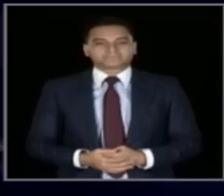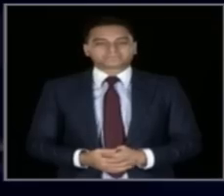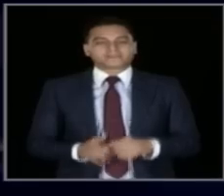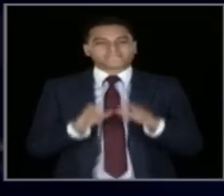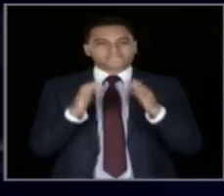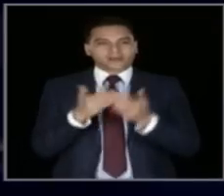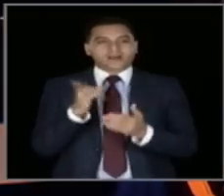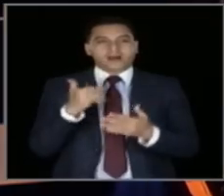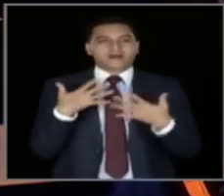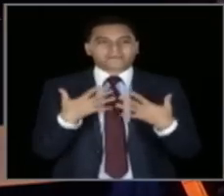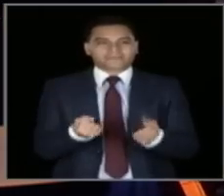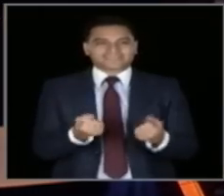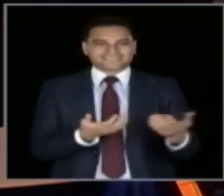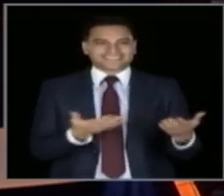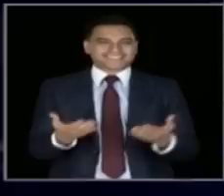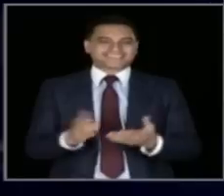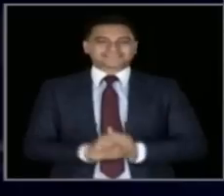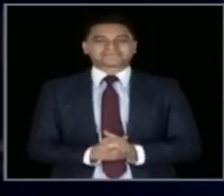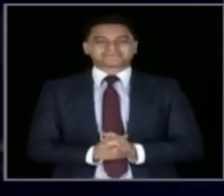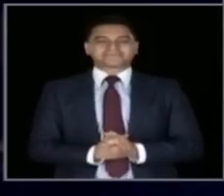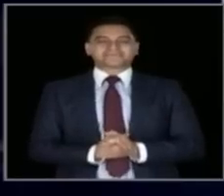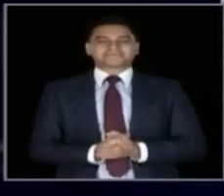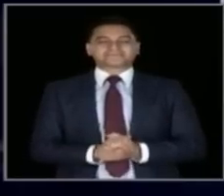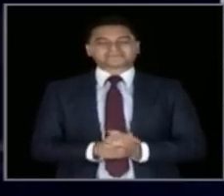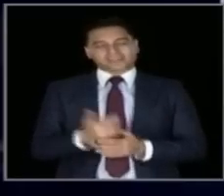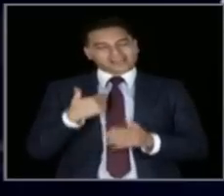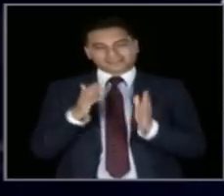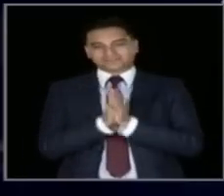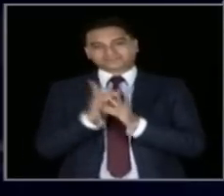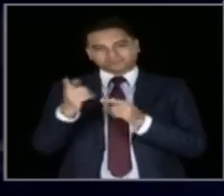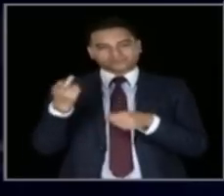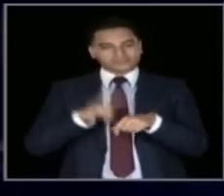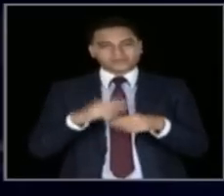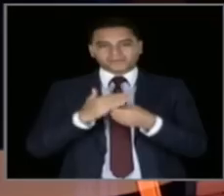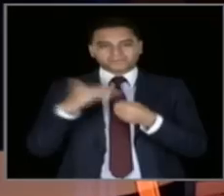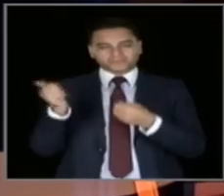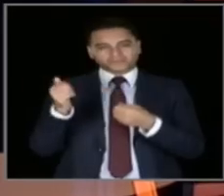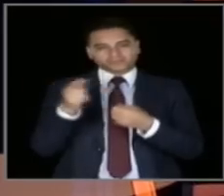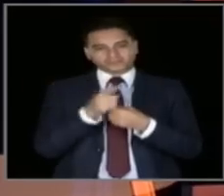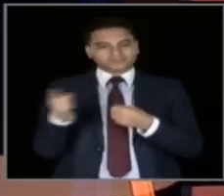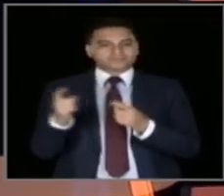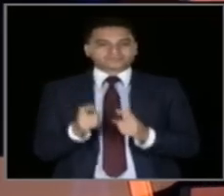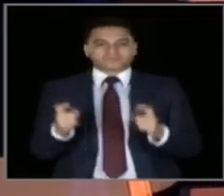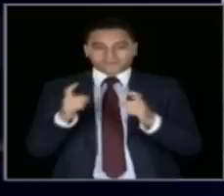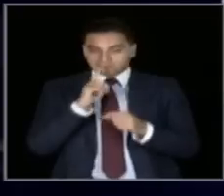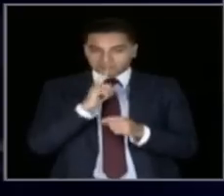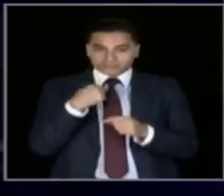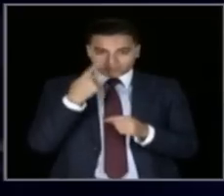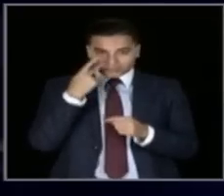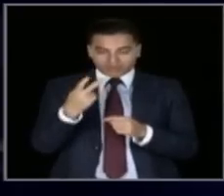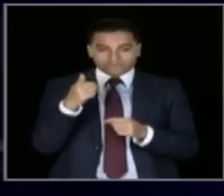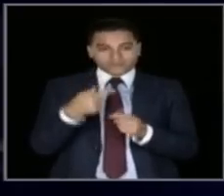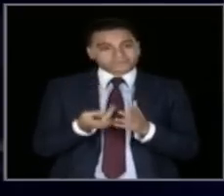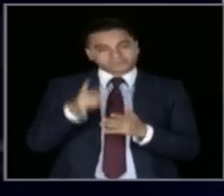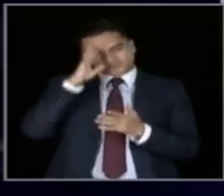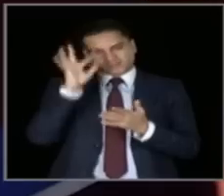العراب الحمد لله على السلامة. الله يسلمك يا مستر. للأسف الشديد أنتوا كمان ودعتوا البطولة، ولكن أنا في رأيي إن الحظ